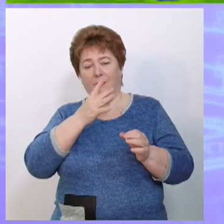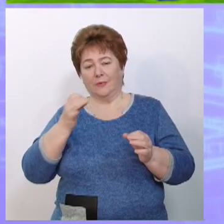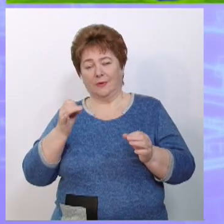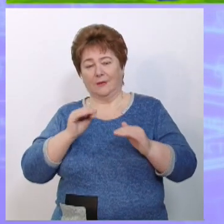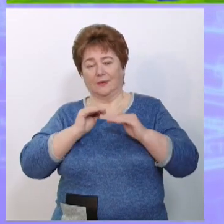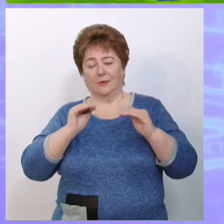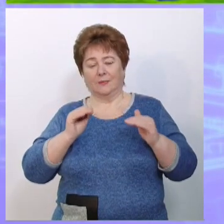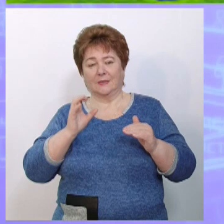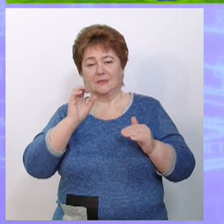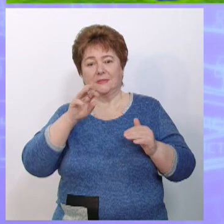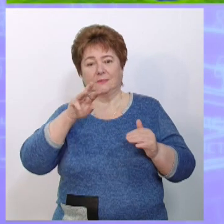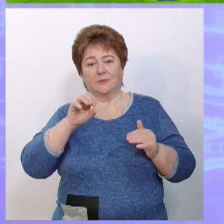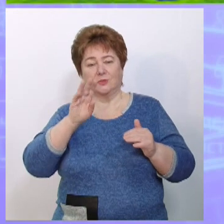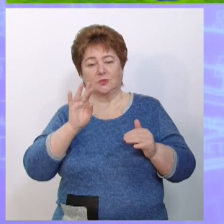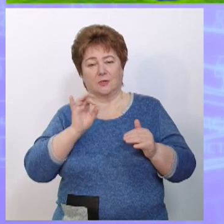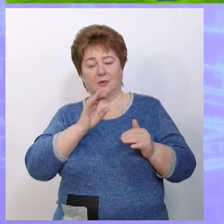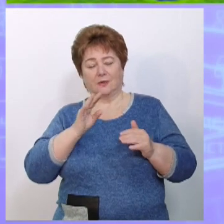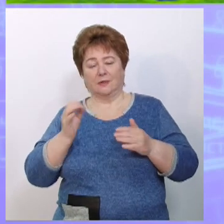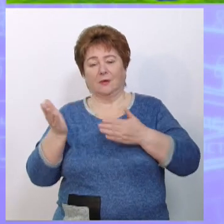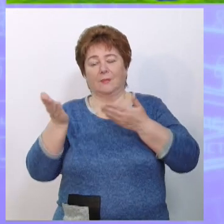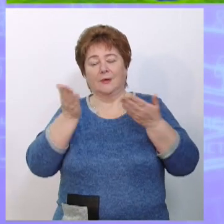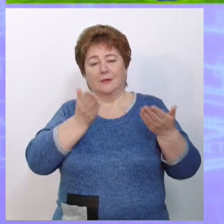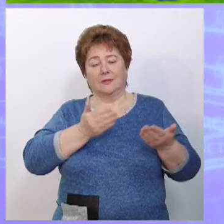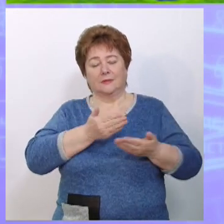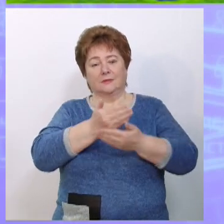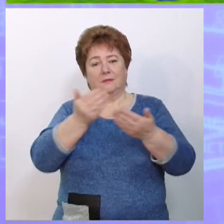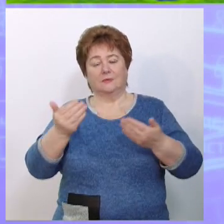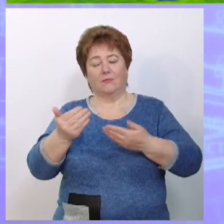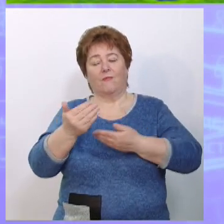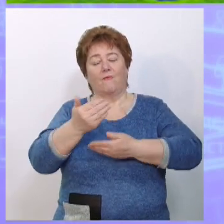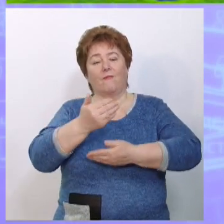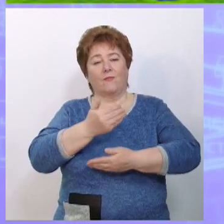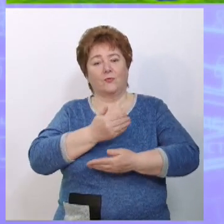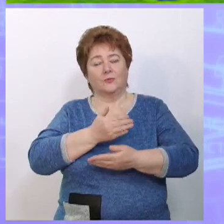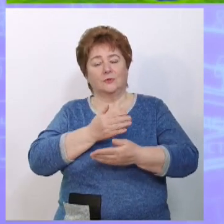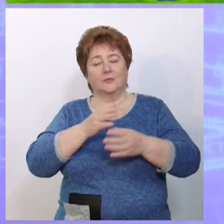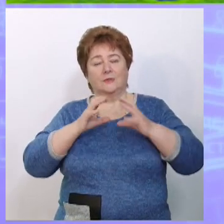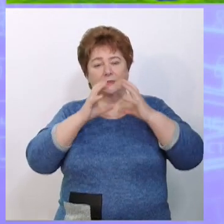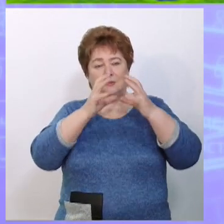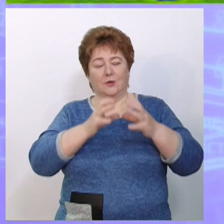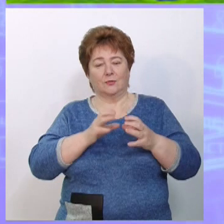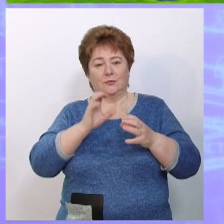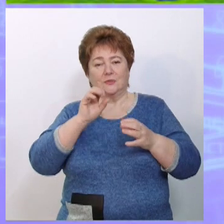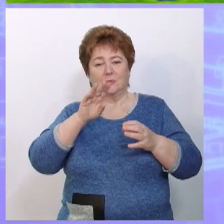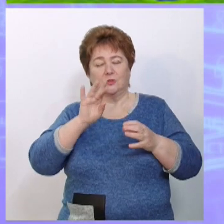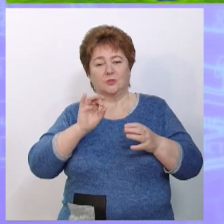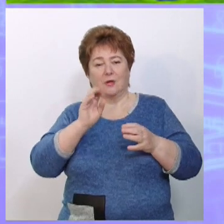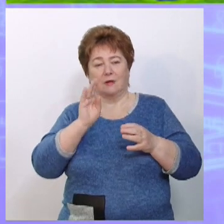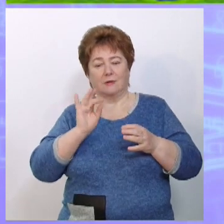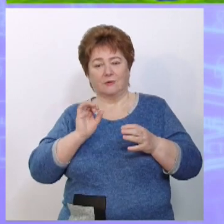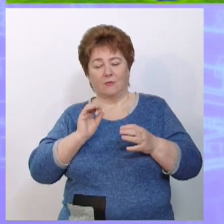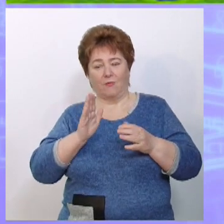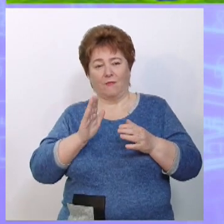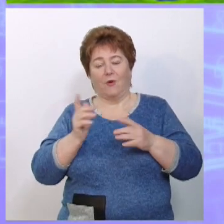Ребята, смешарики пригласили нас в гости в страну смешариков и приготовили для